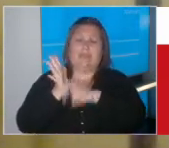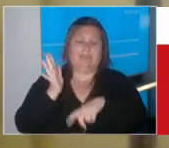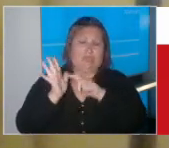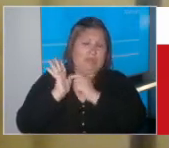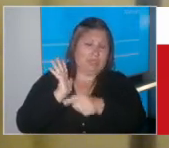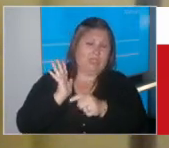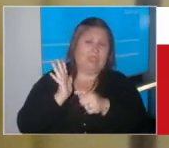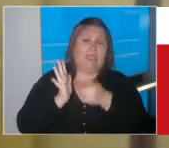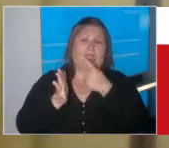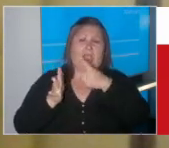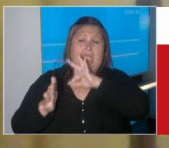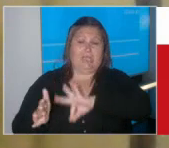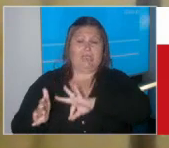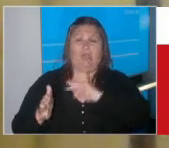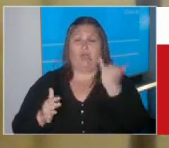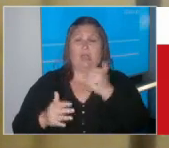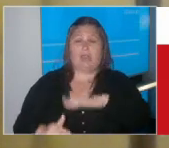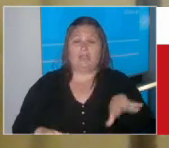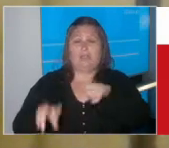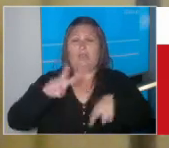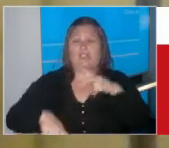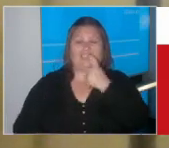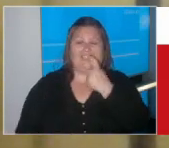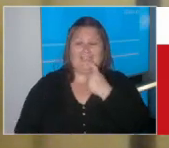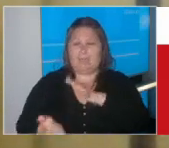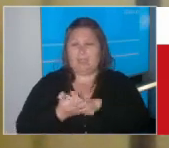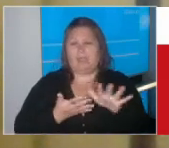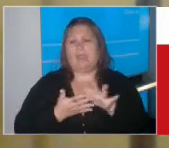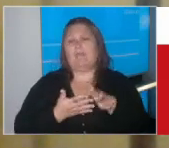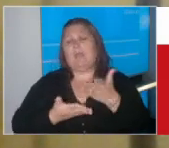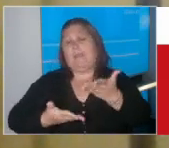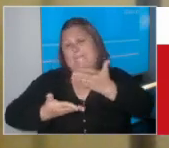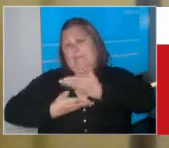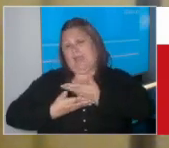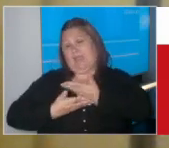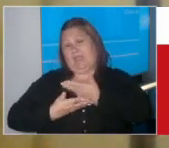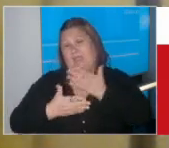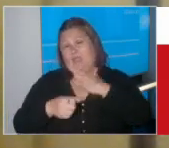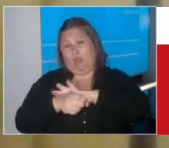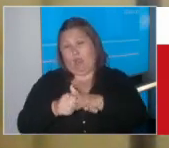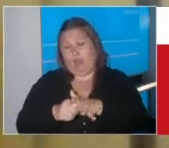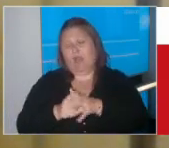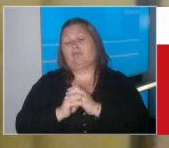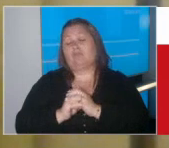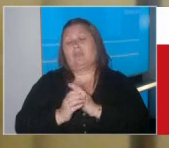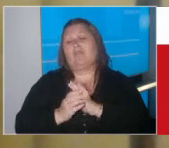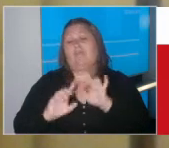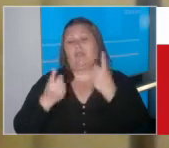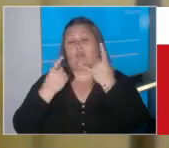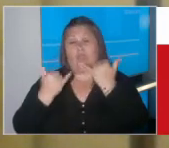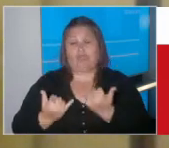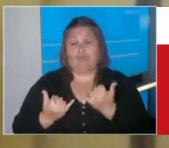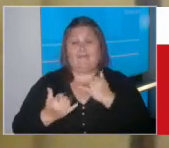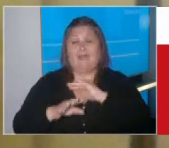חיסכון לכל ילד, טיפולי שיניים חינם, תמה, חלוקת מענקי קורונה, הוצאת גז, ומה שקורה עכשיו, רק